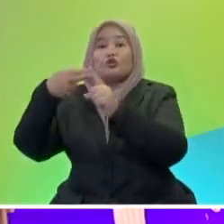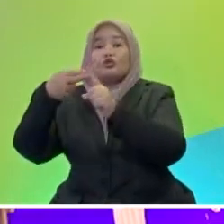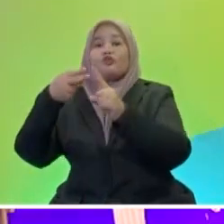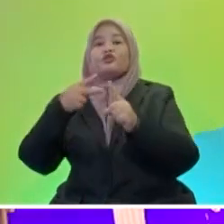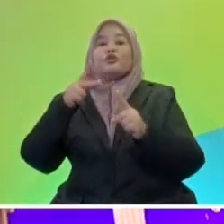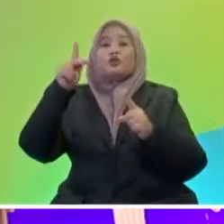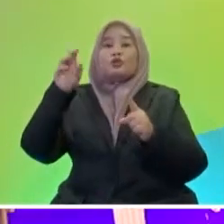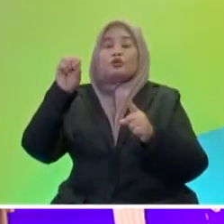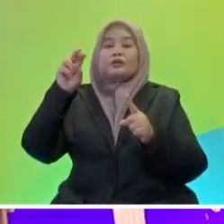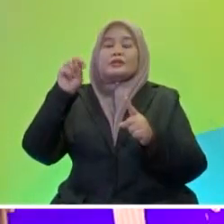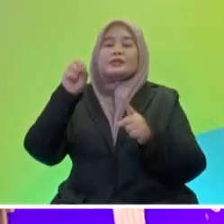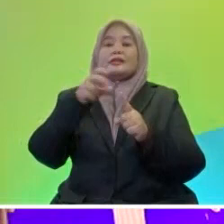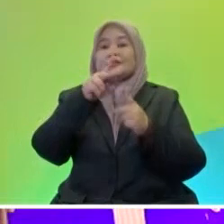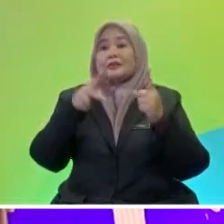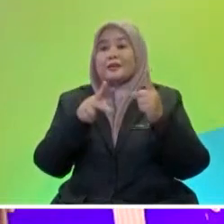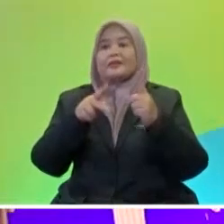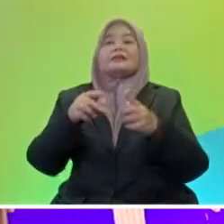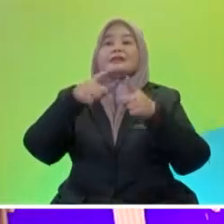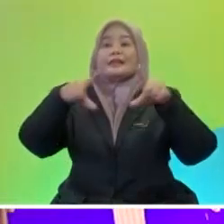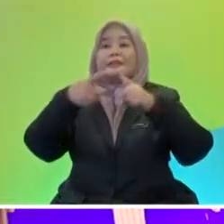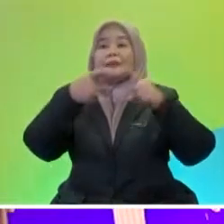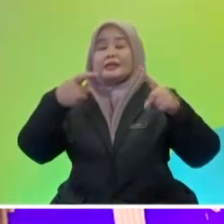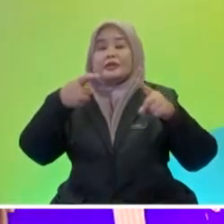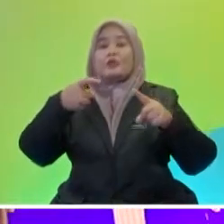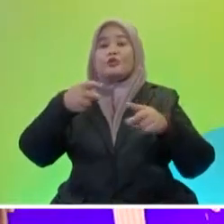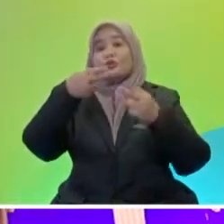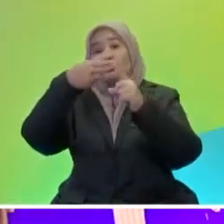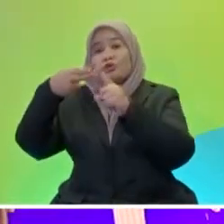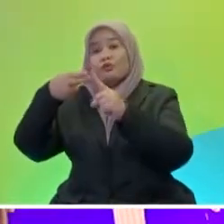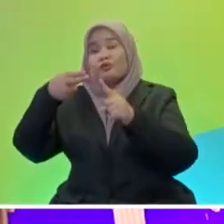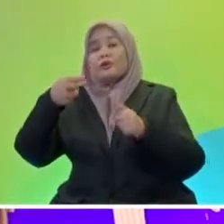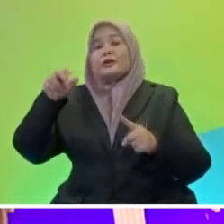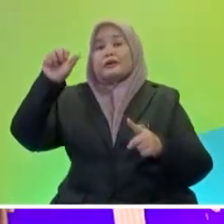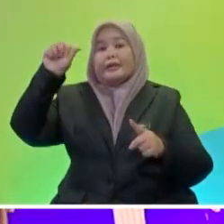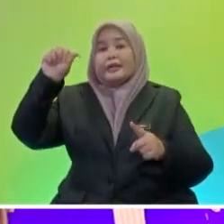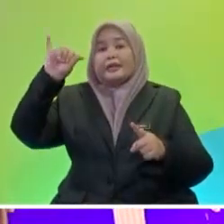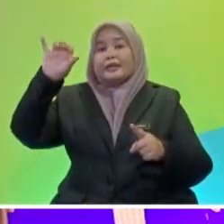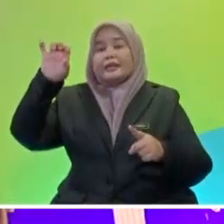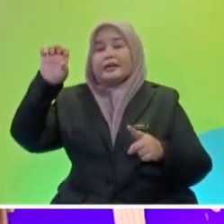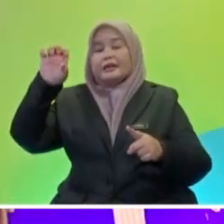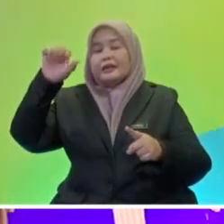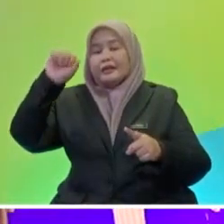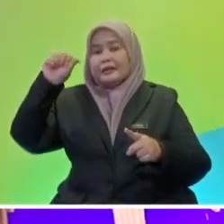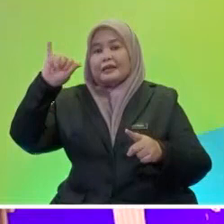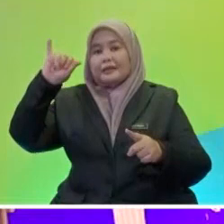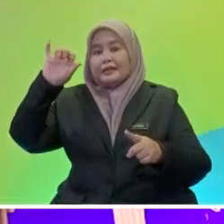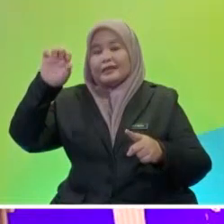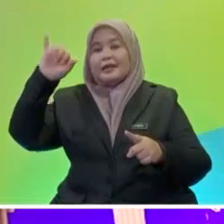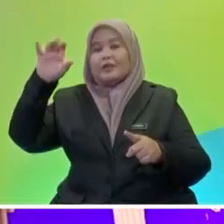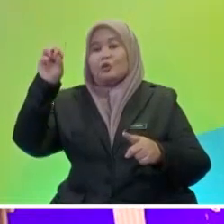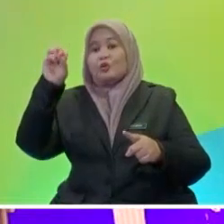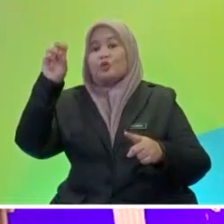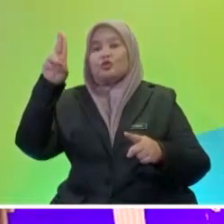terdiri dari pada huruf-huruf selain daripada huruf vokal yaitu huruf e i itu tadi adalah